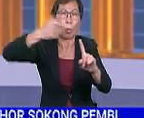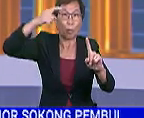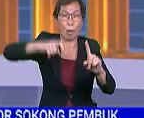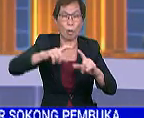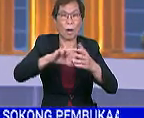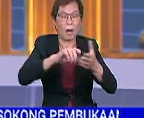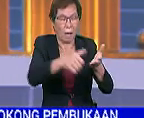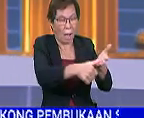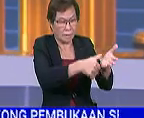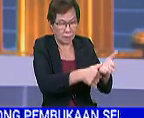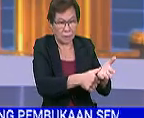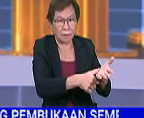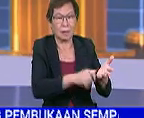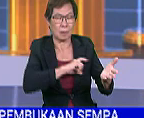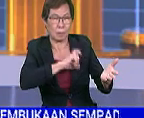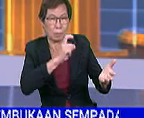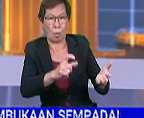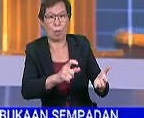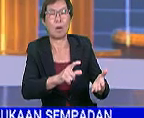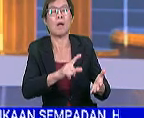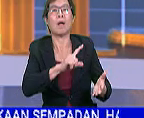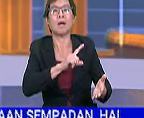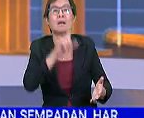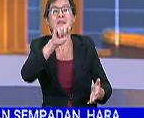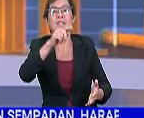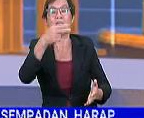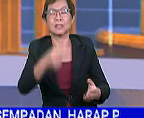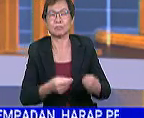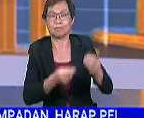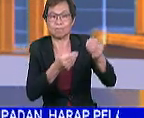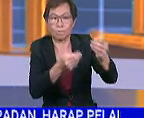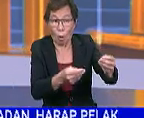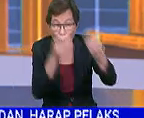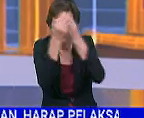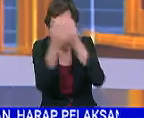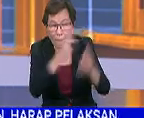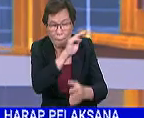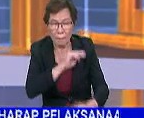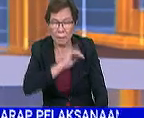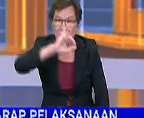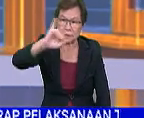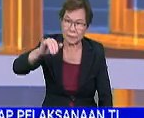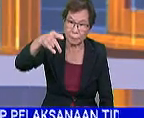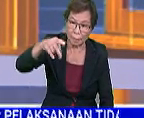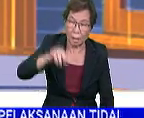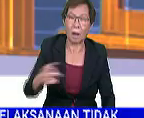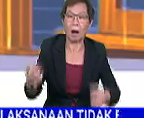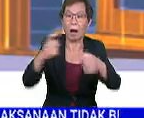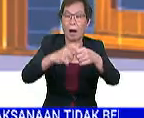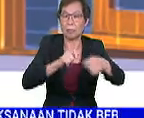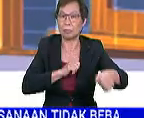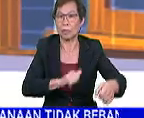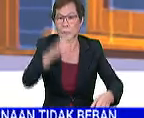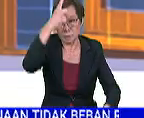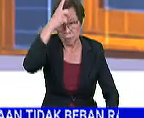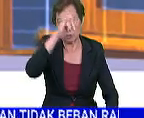membawa KAD pengenalan ke mana-mana cawangan lembaga tabung Haji th perkara itu dimaklumkan menteri di jabatan Perdana Menteri hal ehwal agama